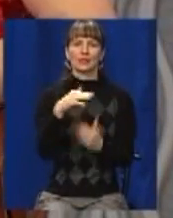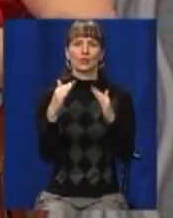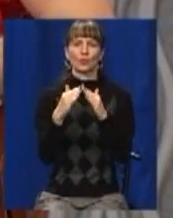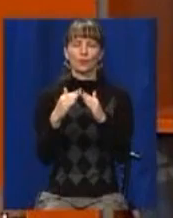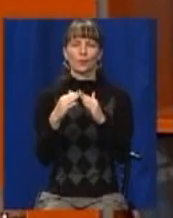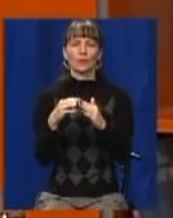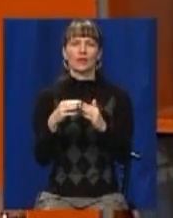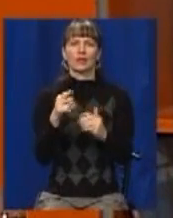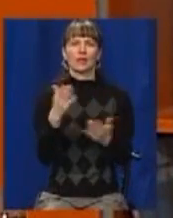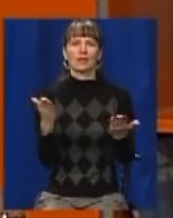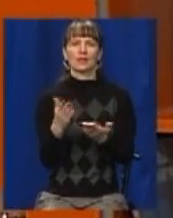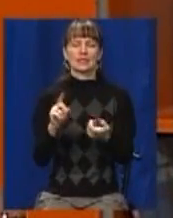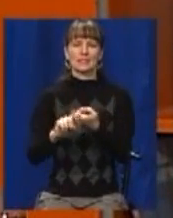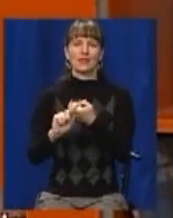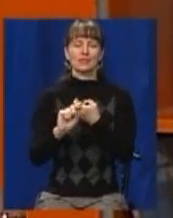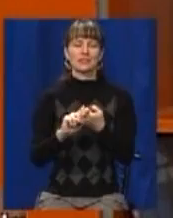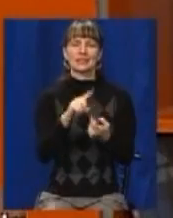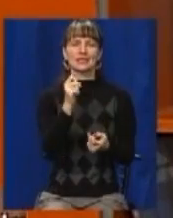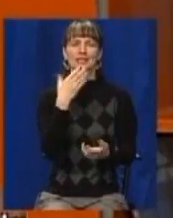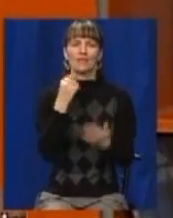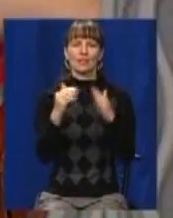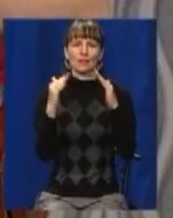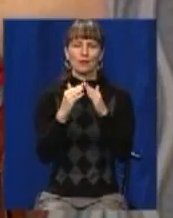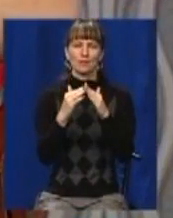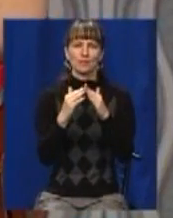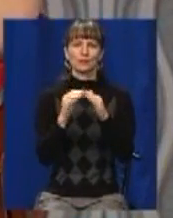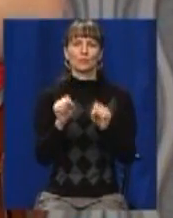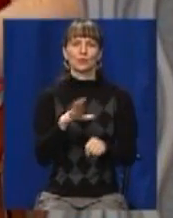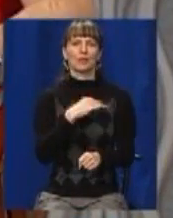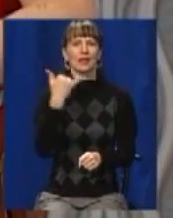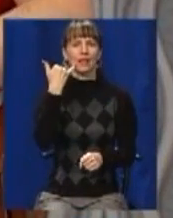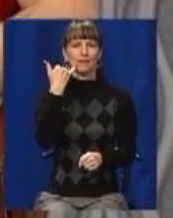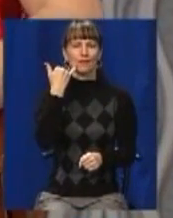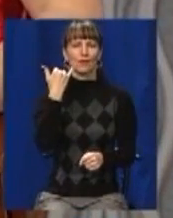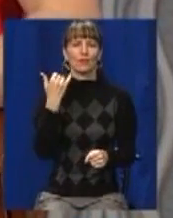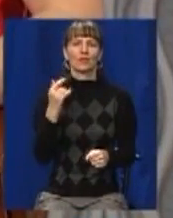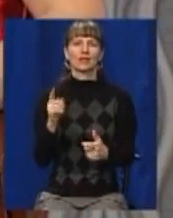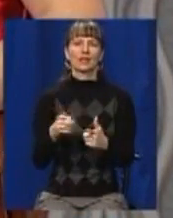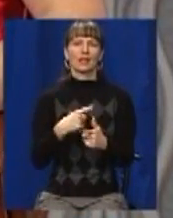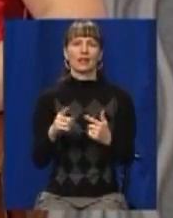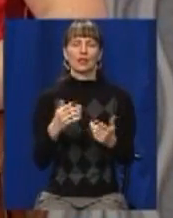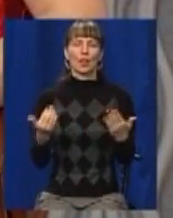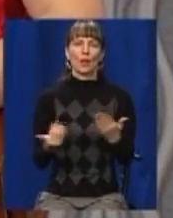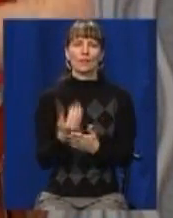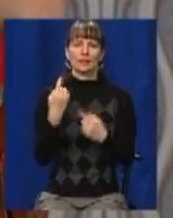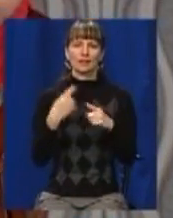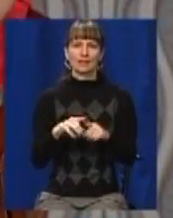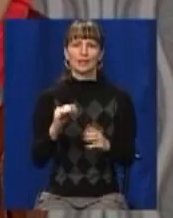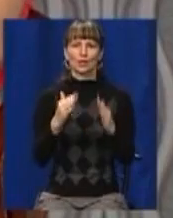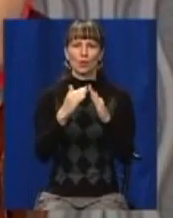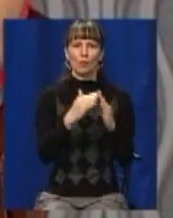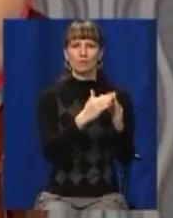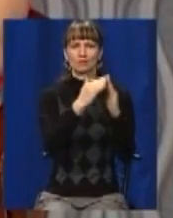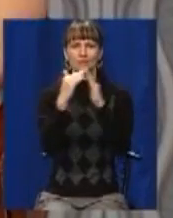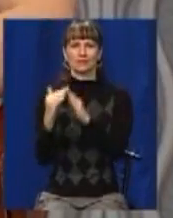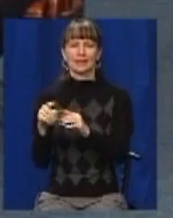Ти там якимось дивним чином зв'язуєшся зі своєю будівлею, там, ну, може бути телефон, зв'язок, да, чи там якісь такі нові технології, і будівля